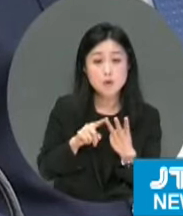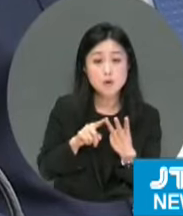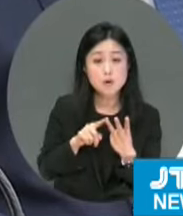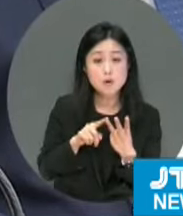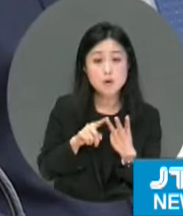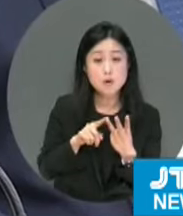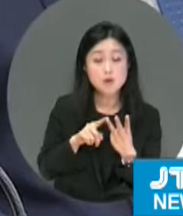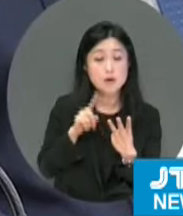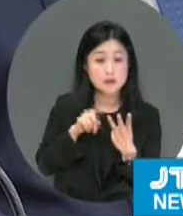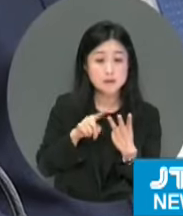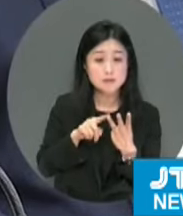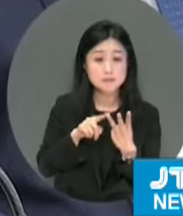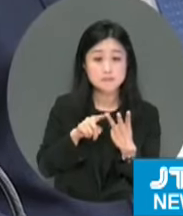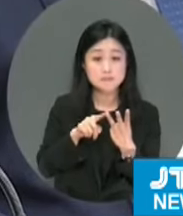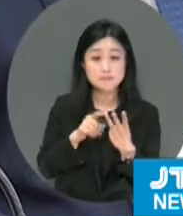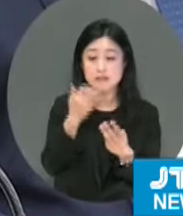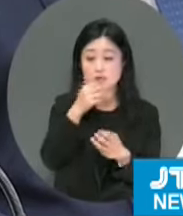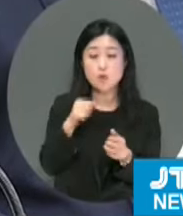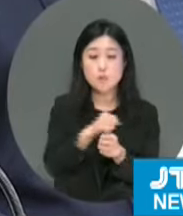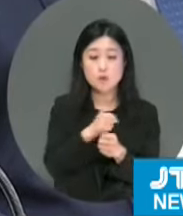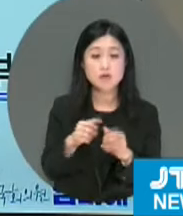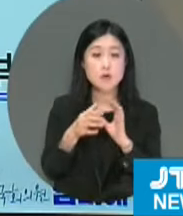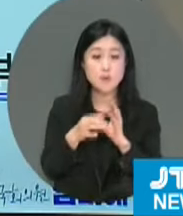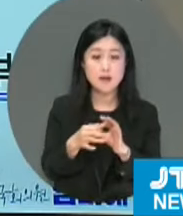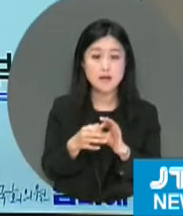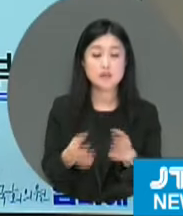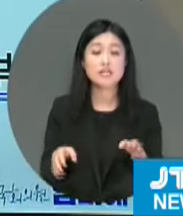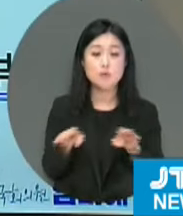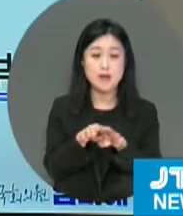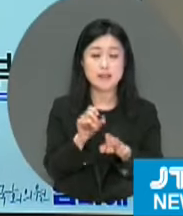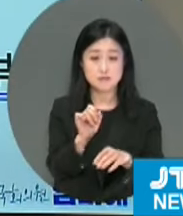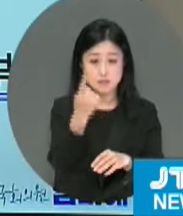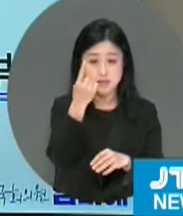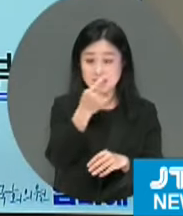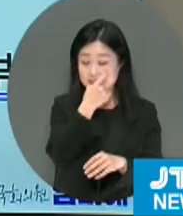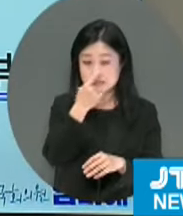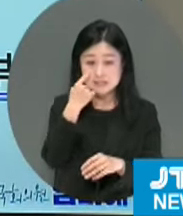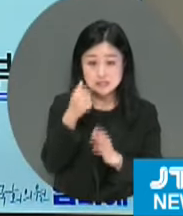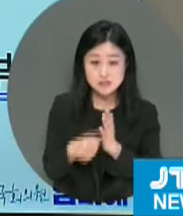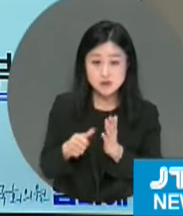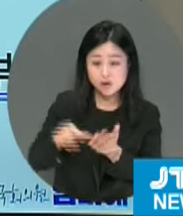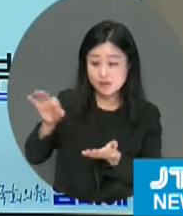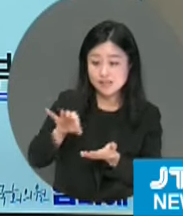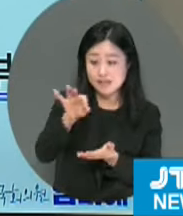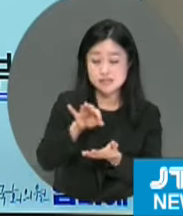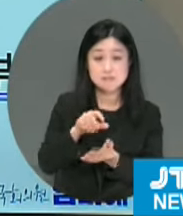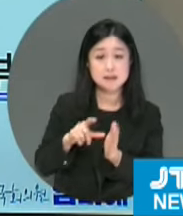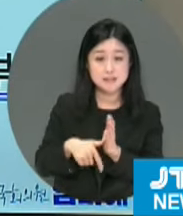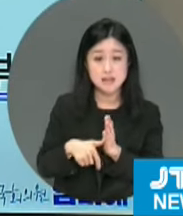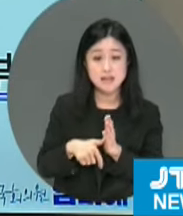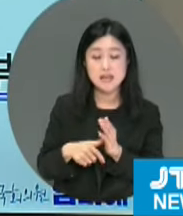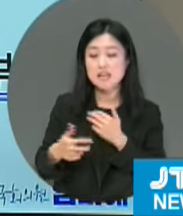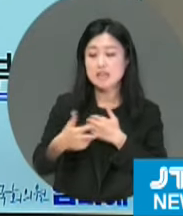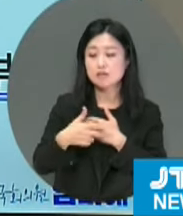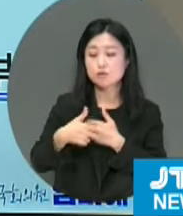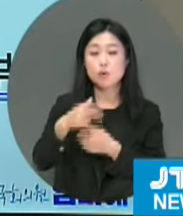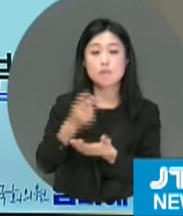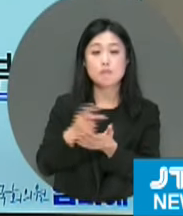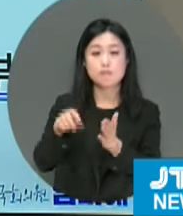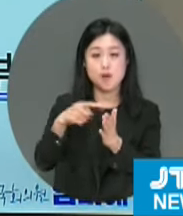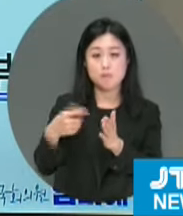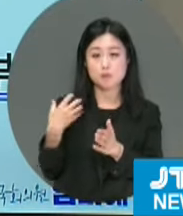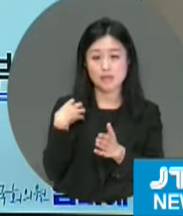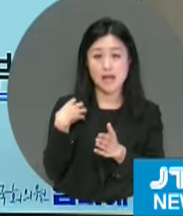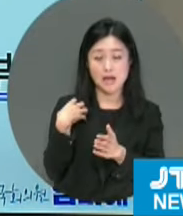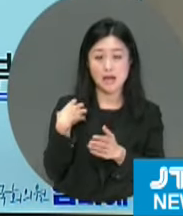하면은요, 해바라기 센터는 성폭력과 관련된 기관이기 때문에 증거 채집 과정에서 의료법인이 이것을